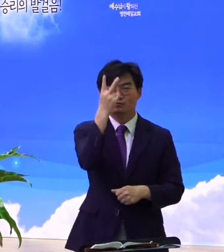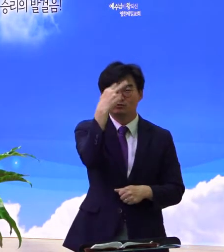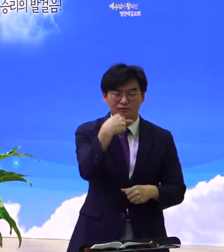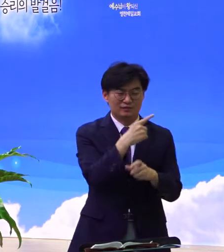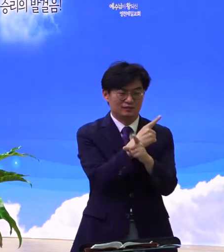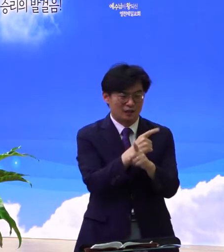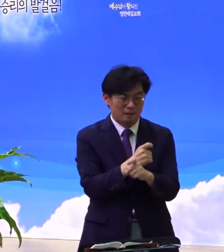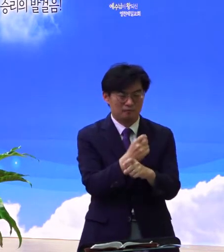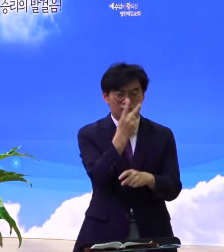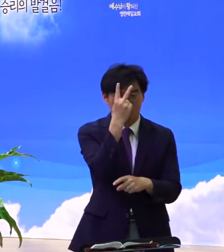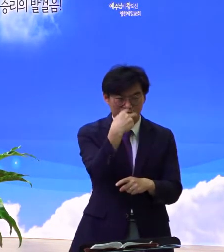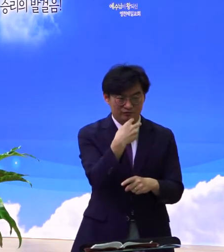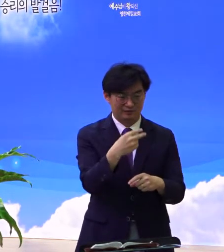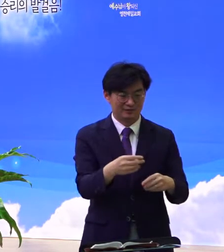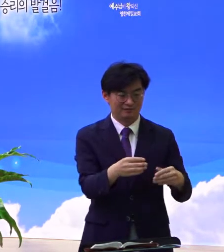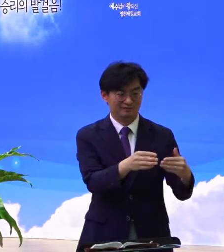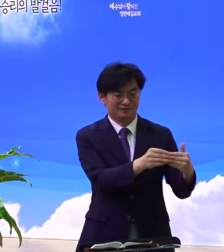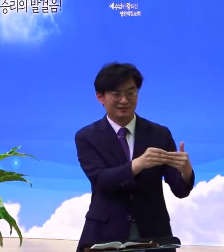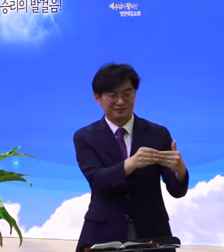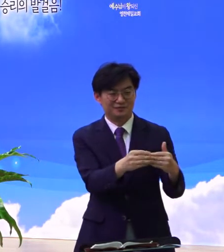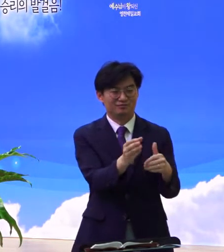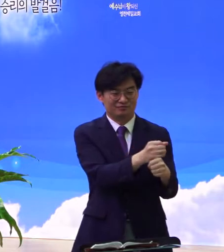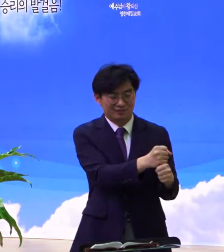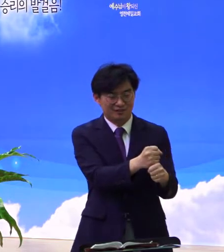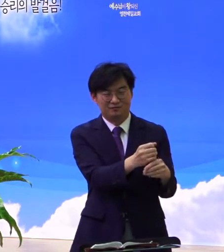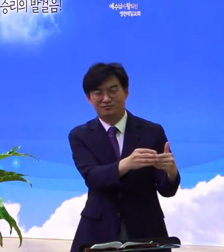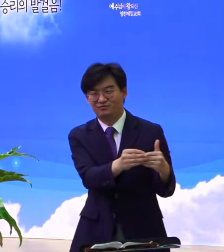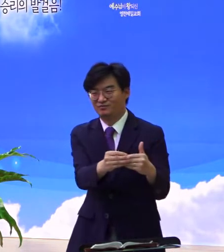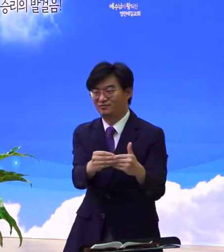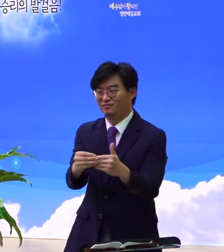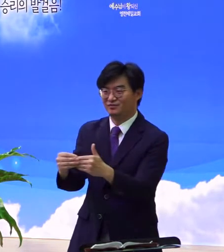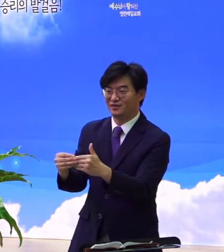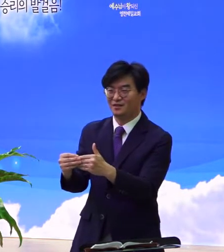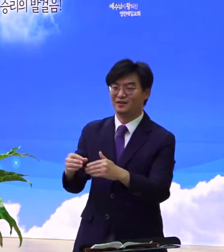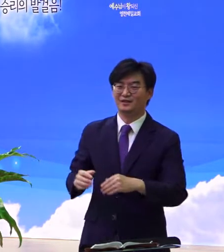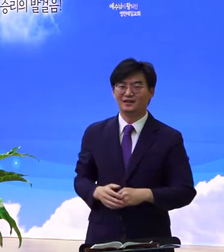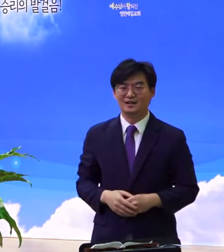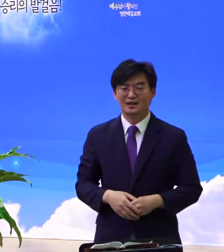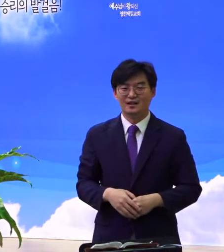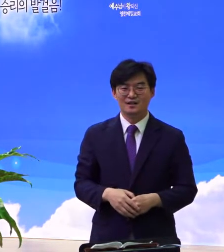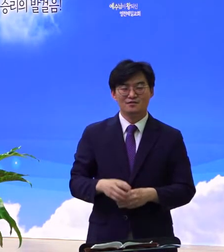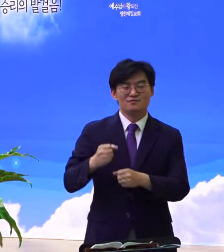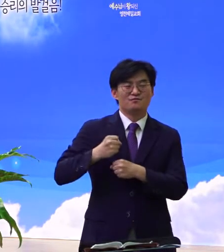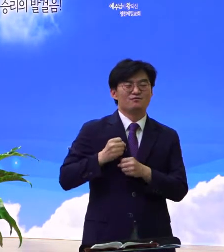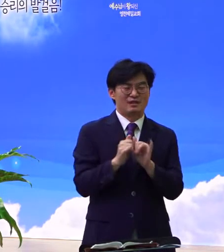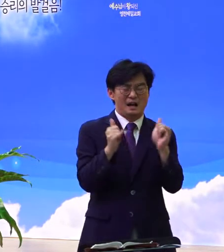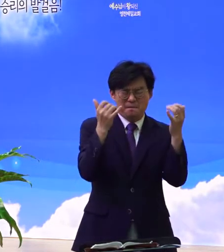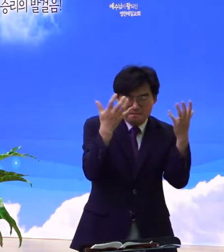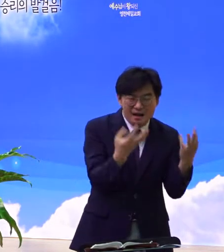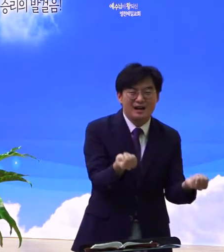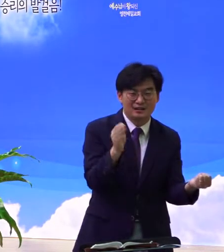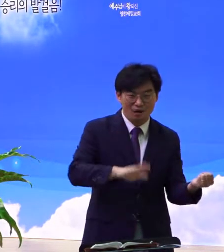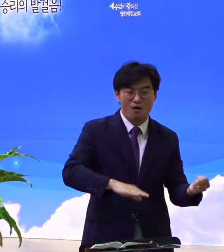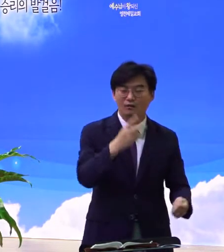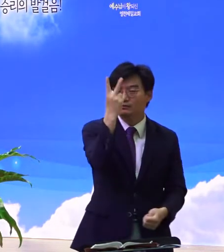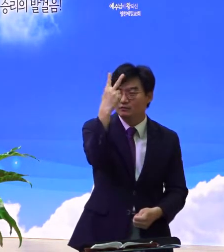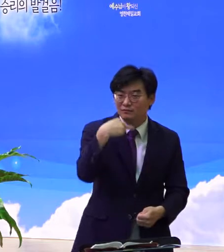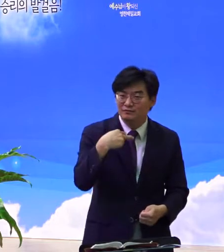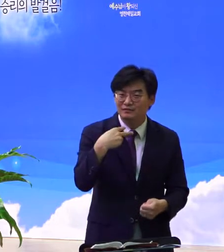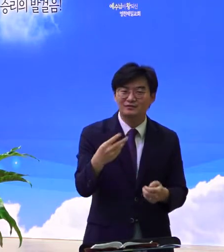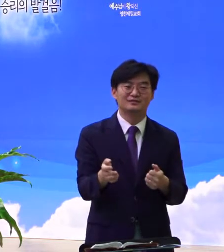갔습니다. 그 어마어마한 군대이지만 앞이 하나도 보이지 않으니까 엘리사가 이끄는 대로